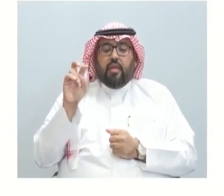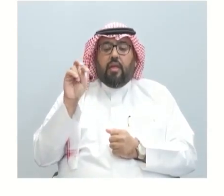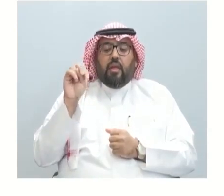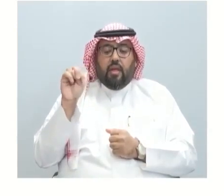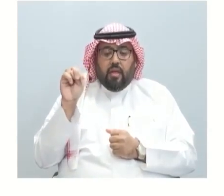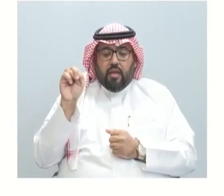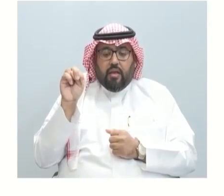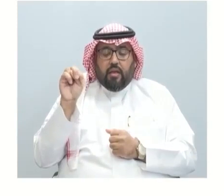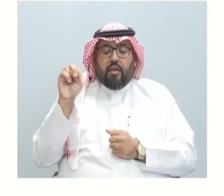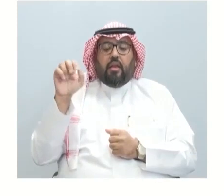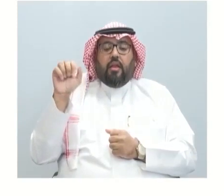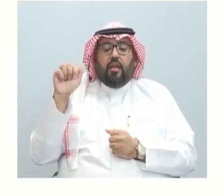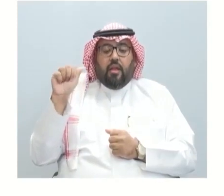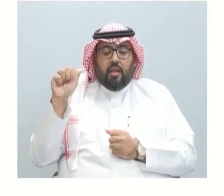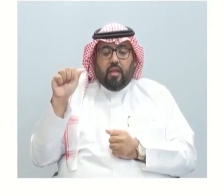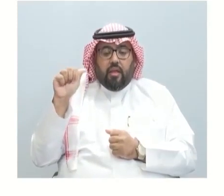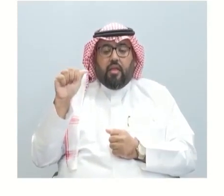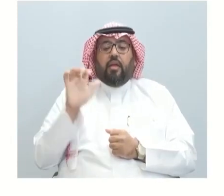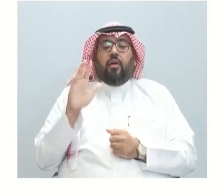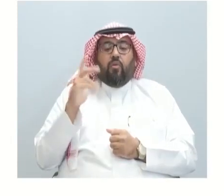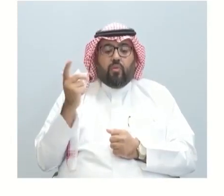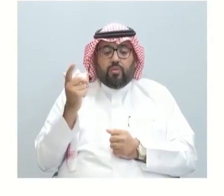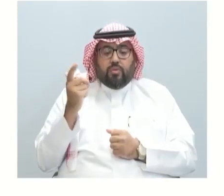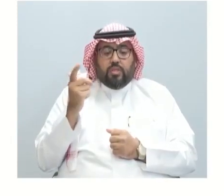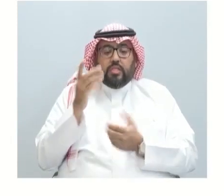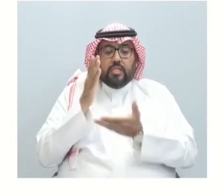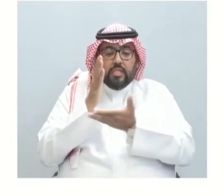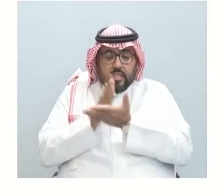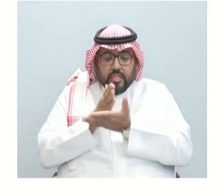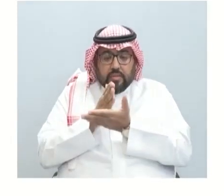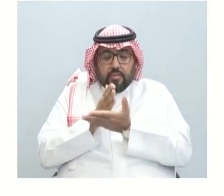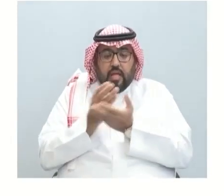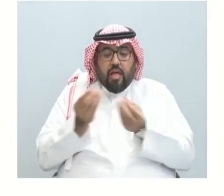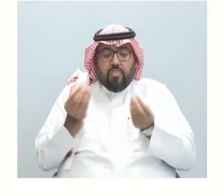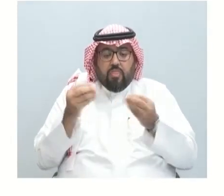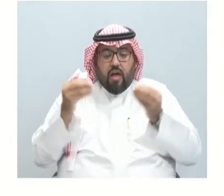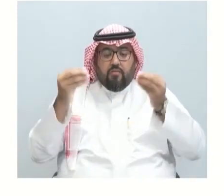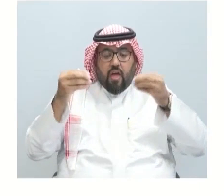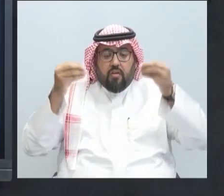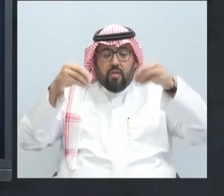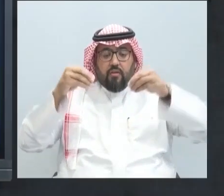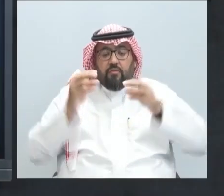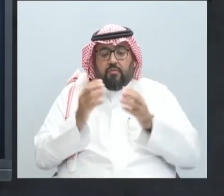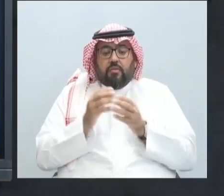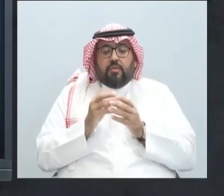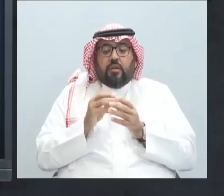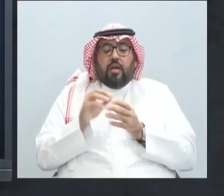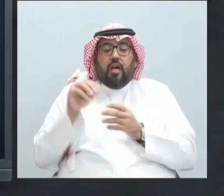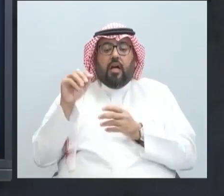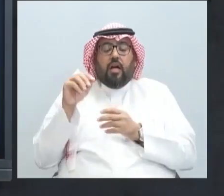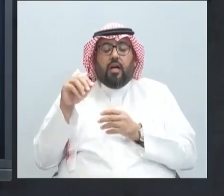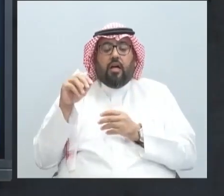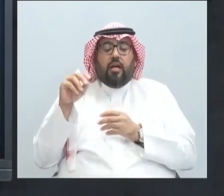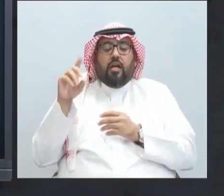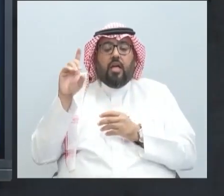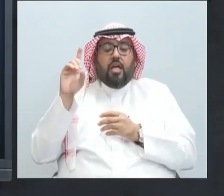الوراثيه الى الخلايا الجديده اذا هذه الخليه عندما انقسمت او عندما تضاعفت هذه الخليه تضاعف هذا الدي ان اي عندما انقسمت هذه